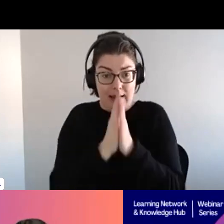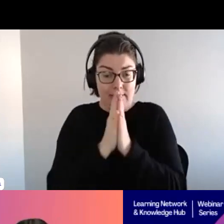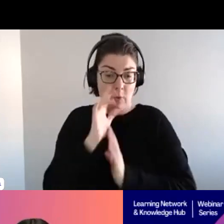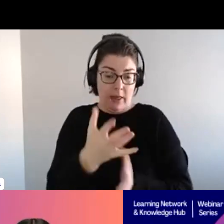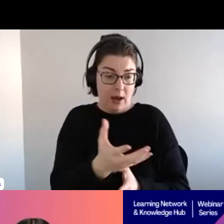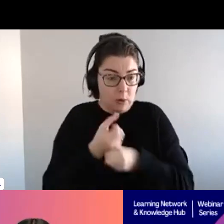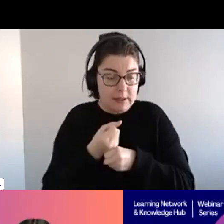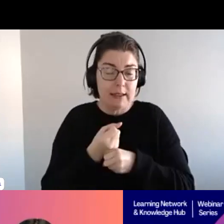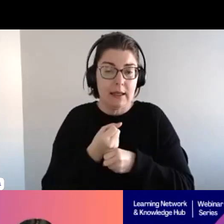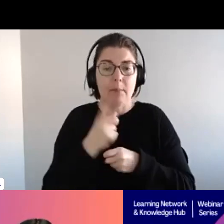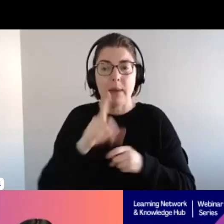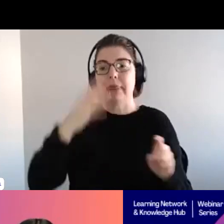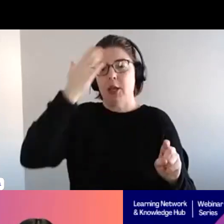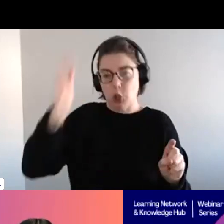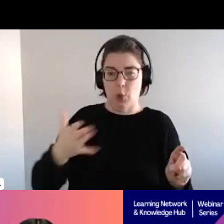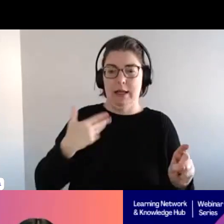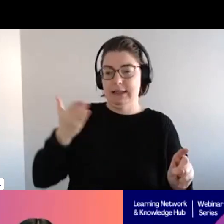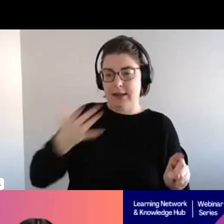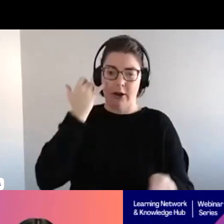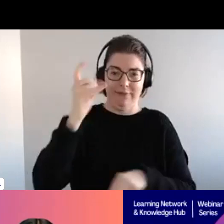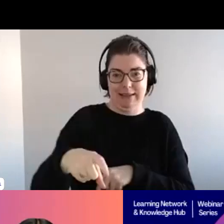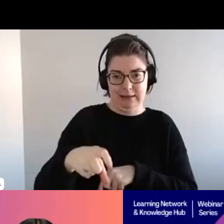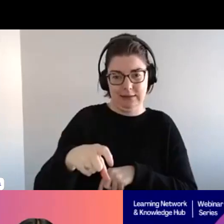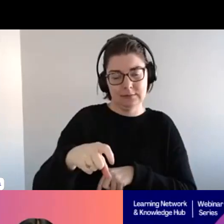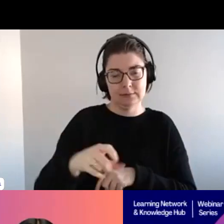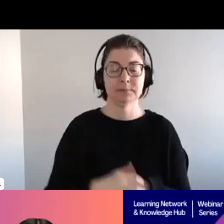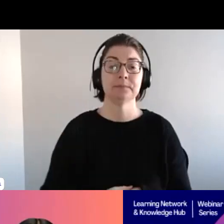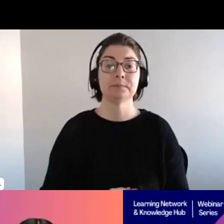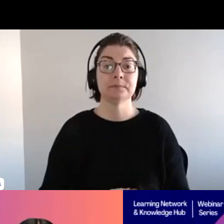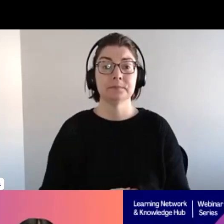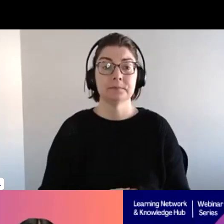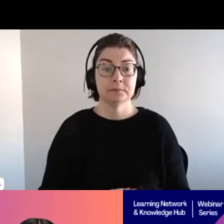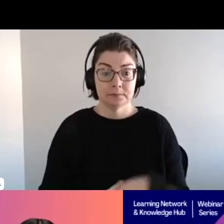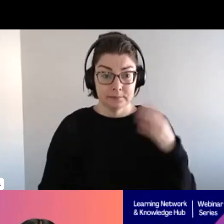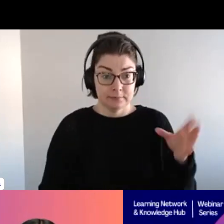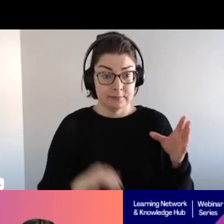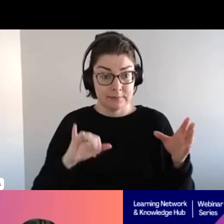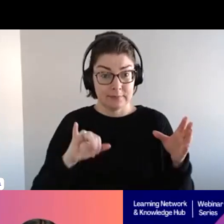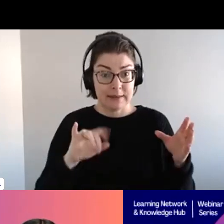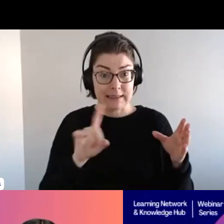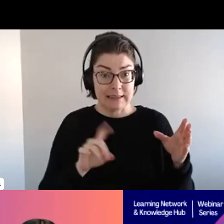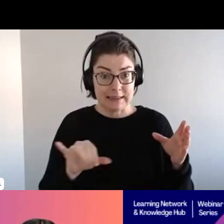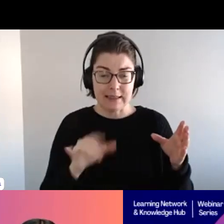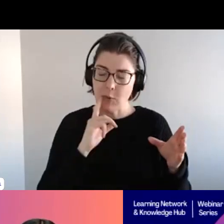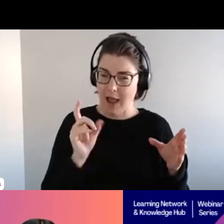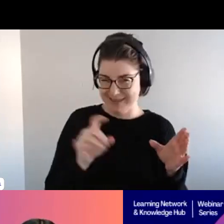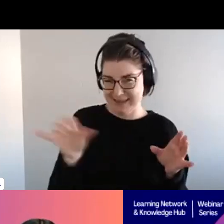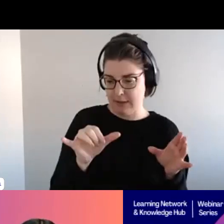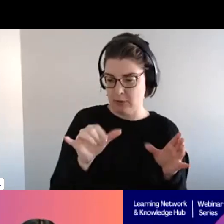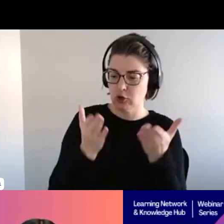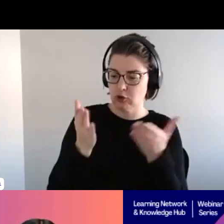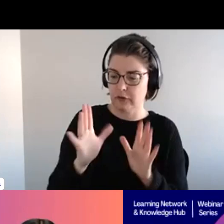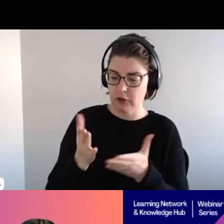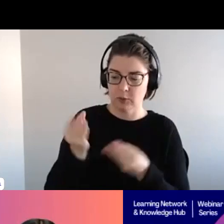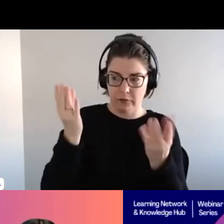qu'ils peuvent donc réagir positivement à cet instant merci il dit